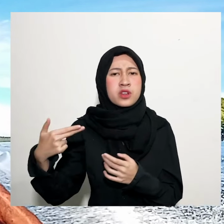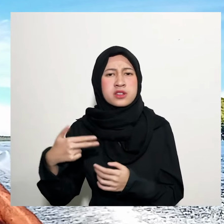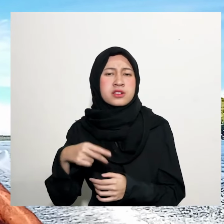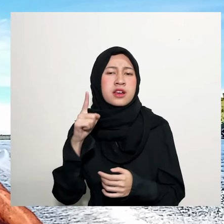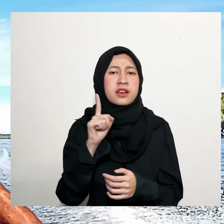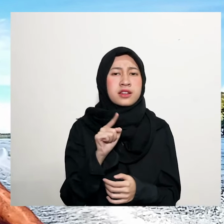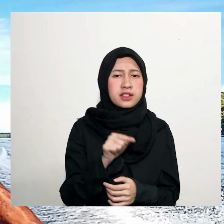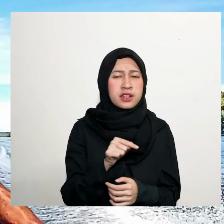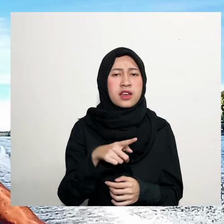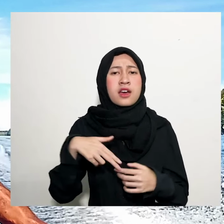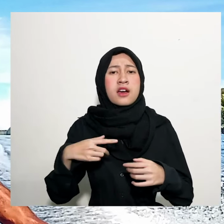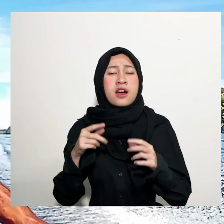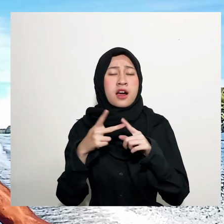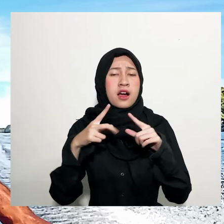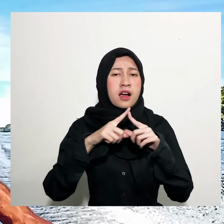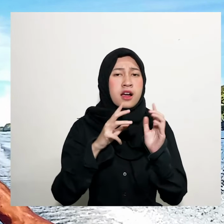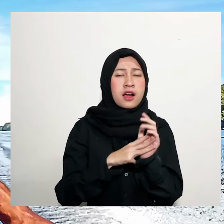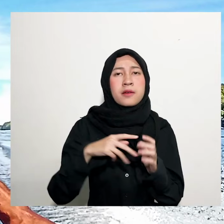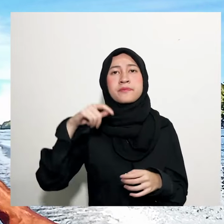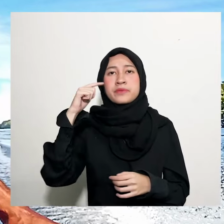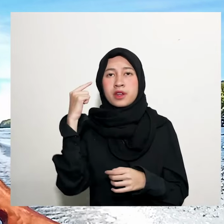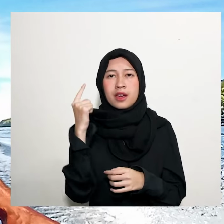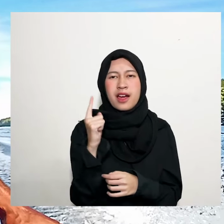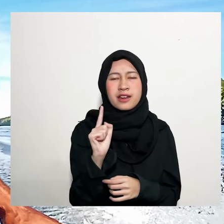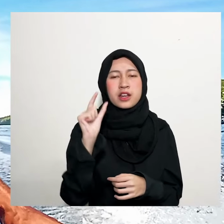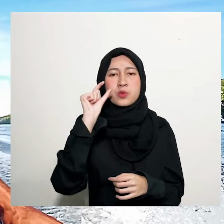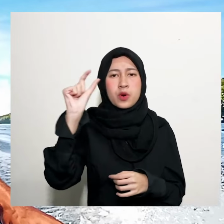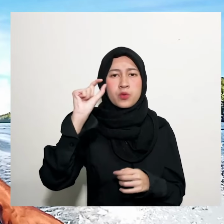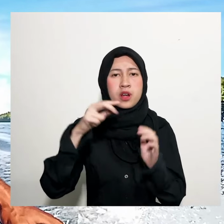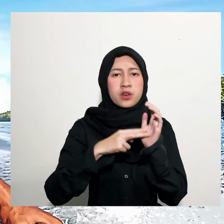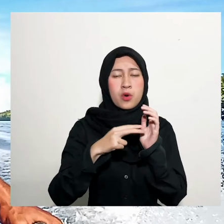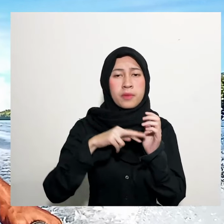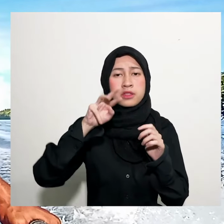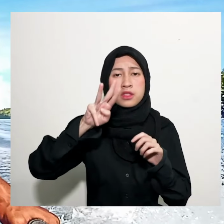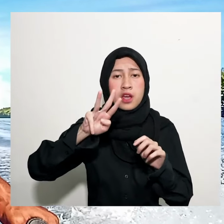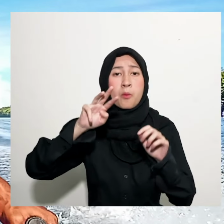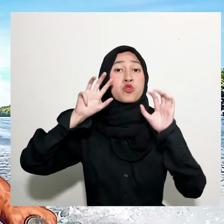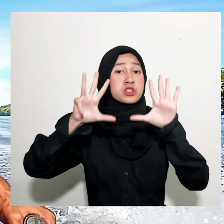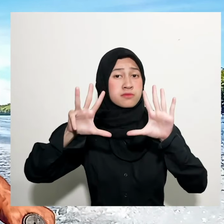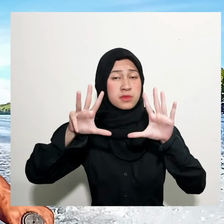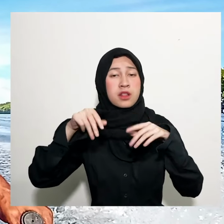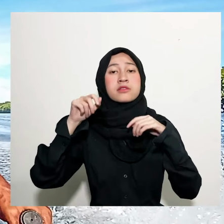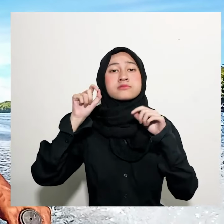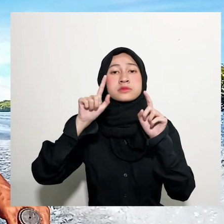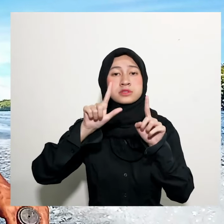Di Indonesia sendiri, HAM terdapat pada Undang-Undang Nomor 39 Tahun